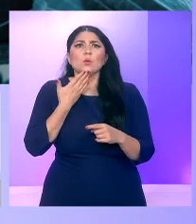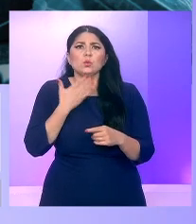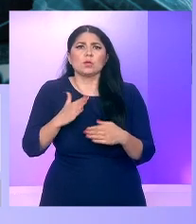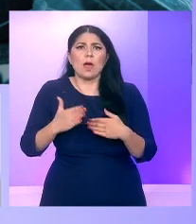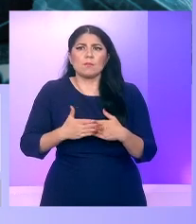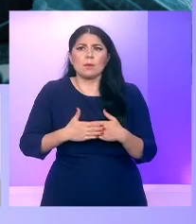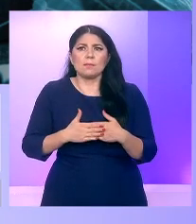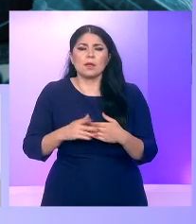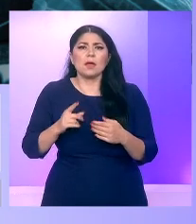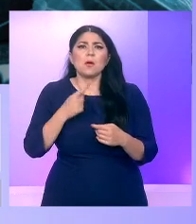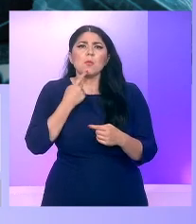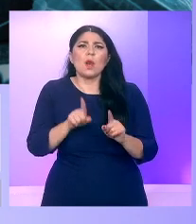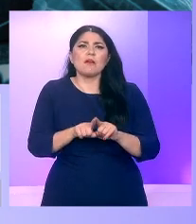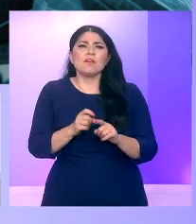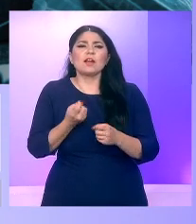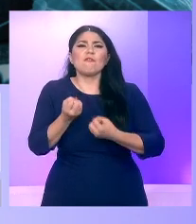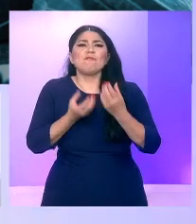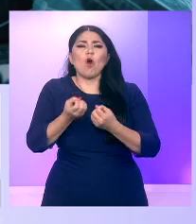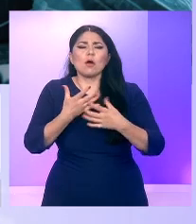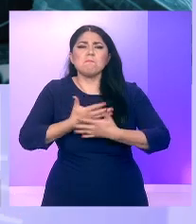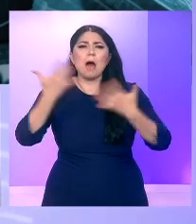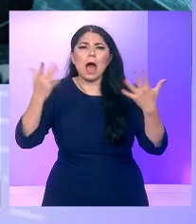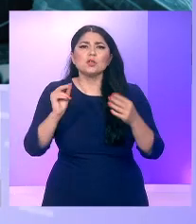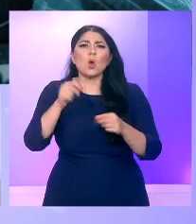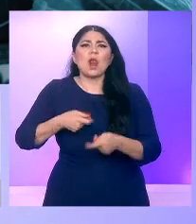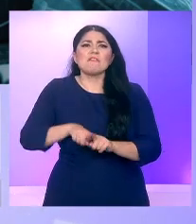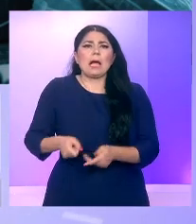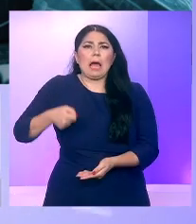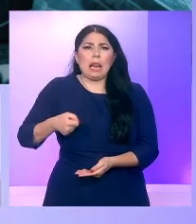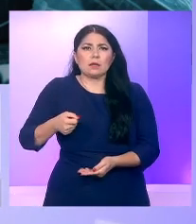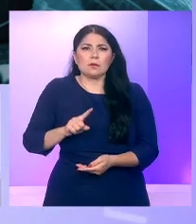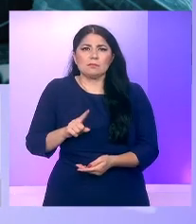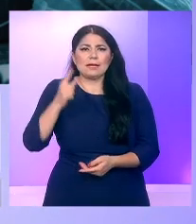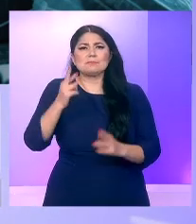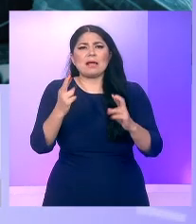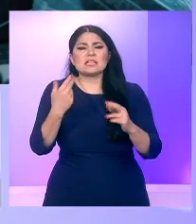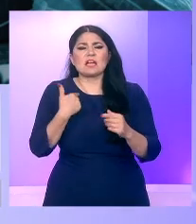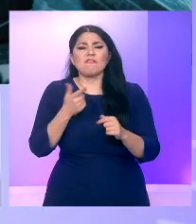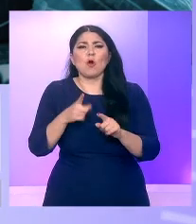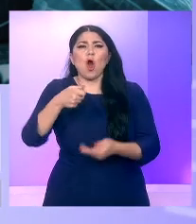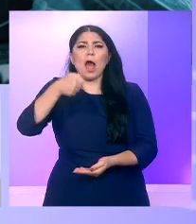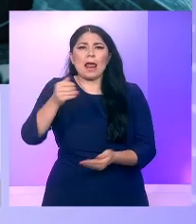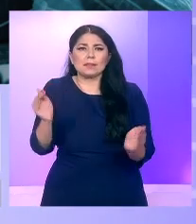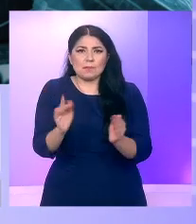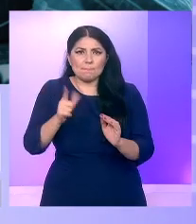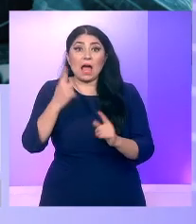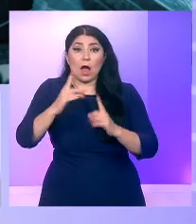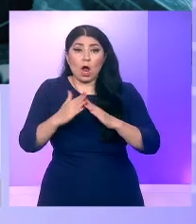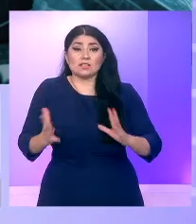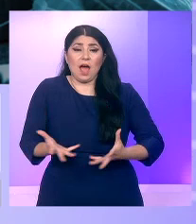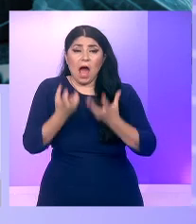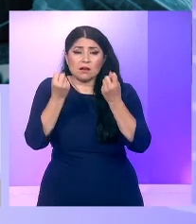găletușe cu apă și arunci așa cu apă pe incendiu, în speranța că poate îl stingi. Nu așa se stinge un incendiu, cu siguranță, cu o găletușă cu apă dacă arde casa.